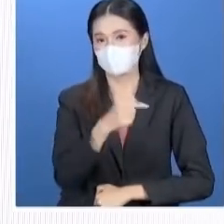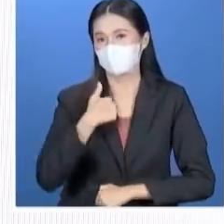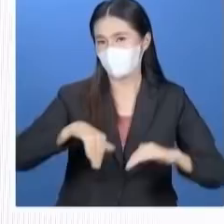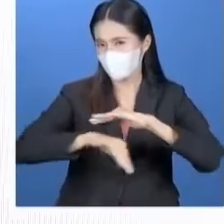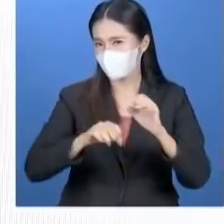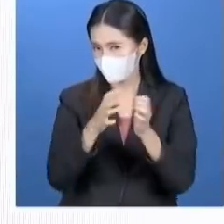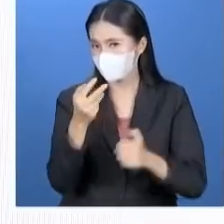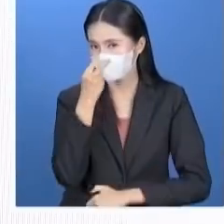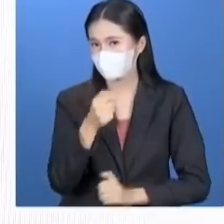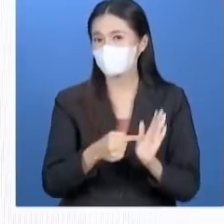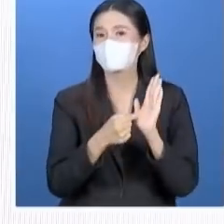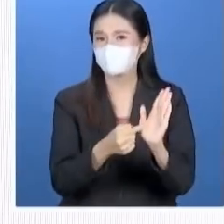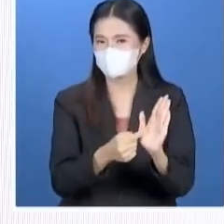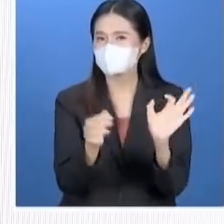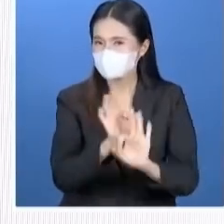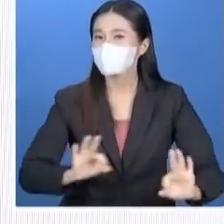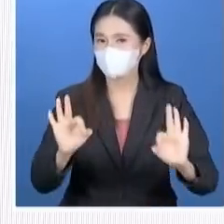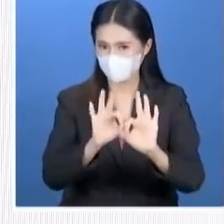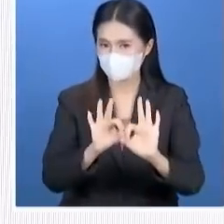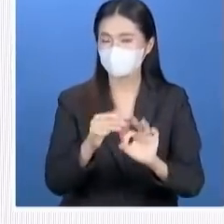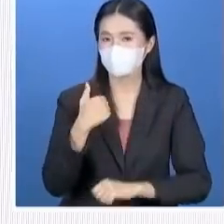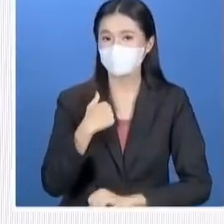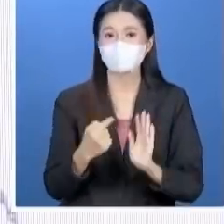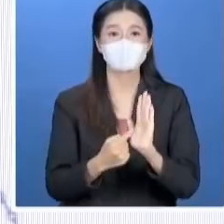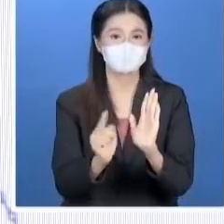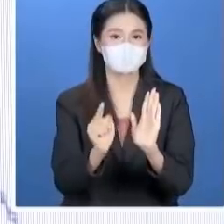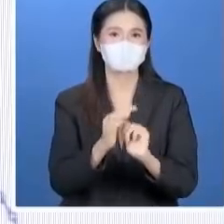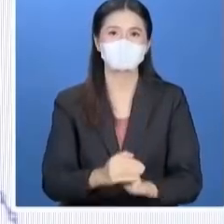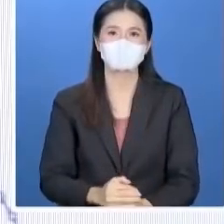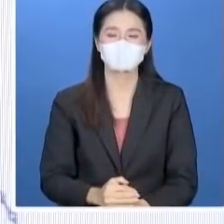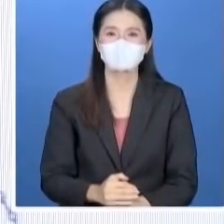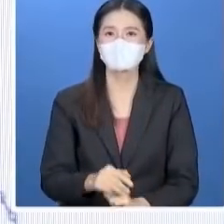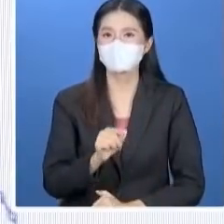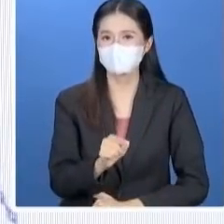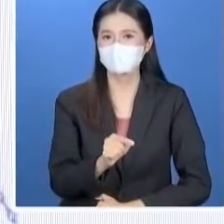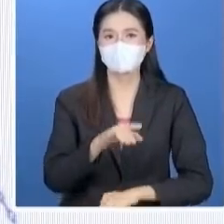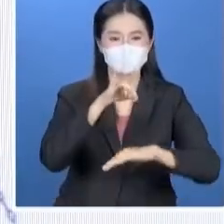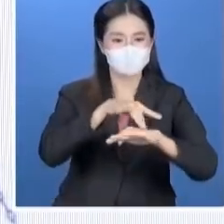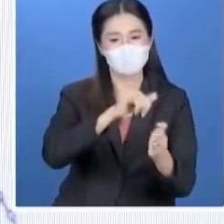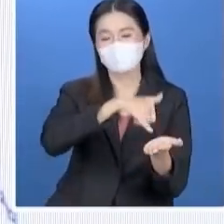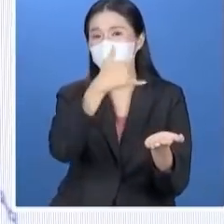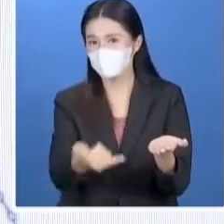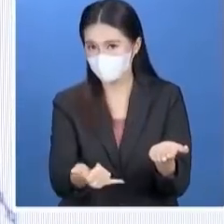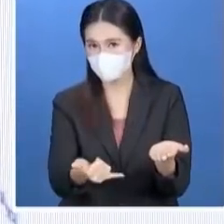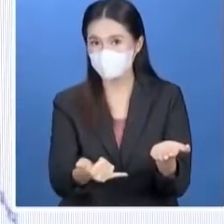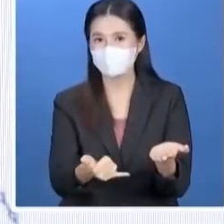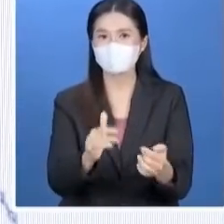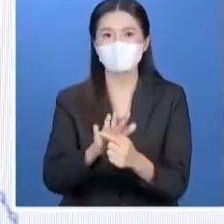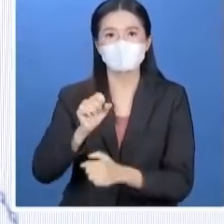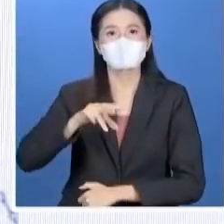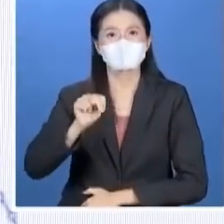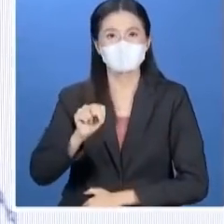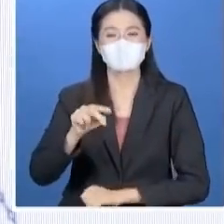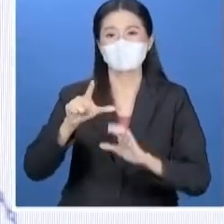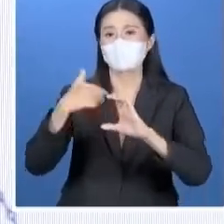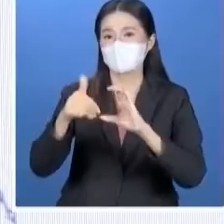ลเยอะมากจะขอหยิบยกเอาประเด็นที่สำคัญซึ่งมีดังนี้หลังจากเหตุการณ์ที่คุณแตงโมตกเรือแล้วแซนได้ส่งข้อ